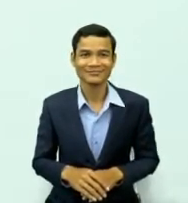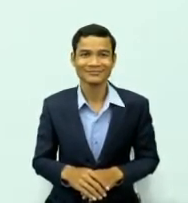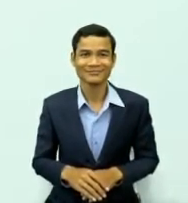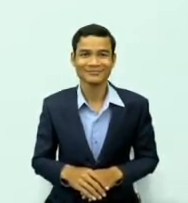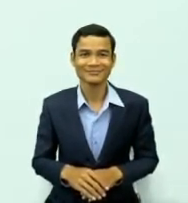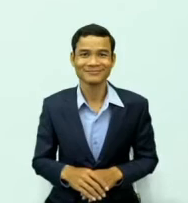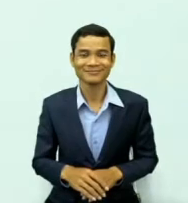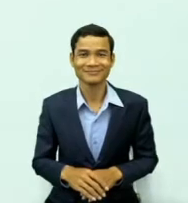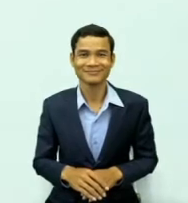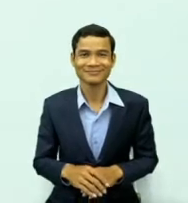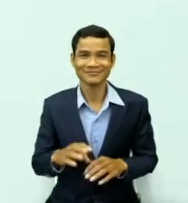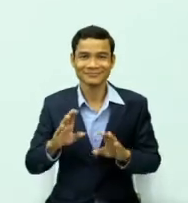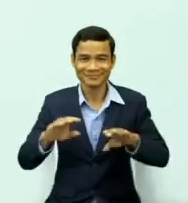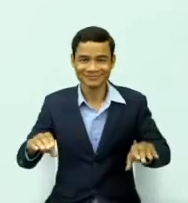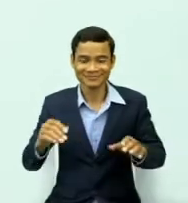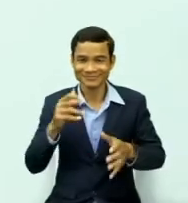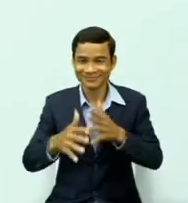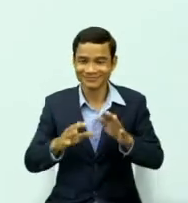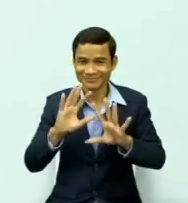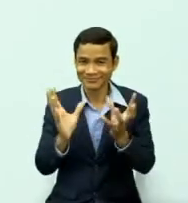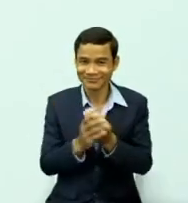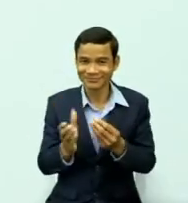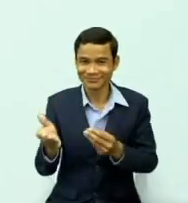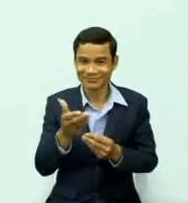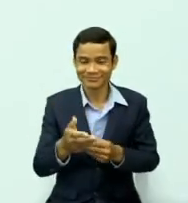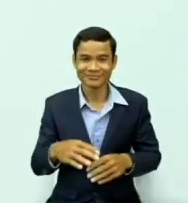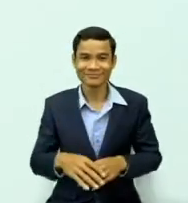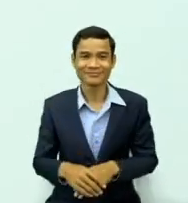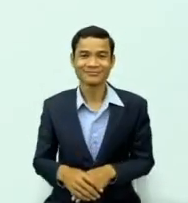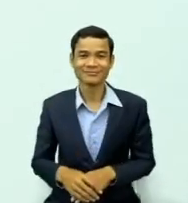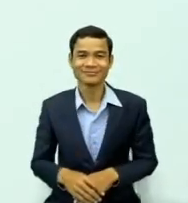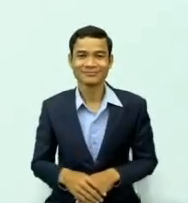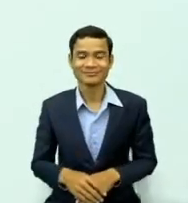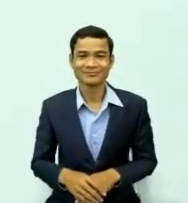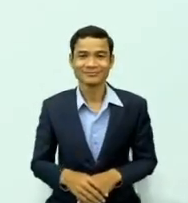ta con ăn từng ở khnề chấp đạo